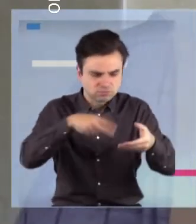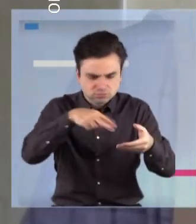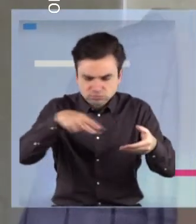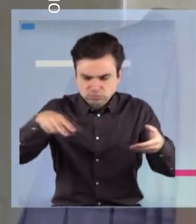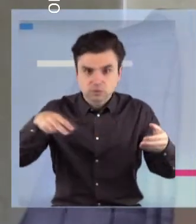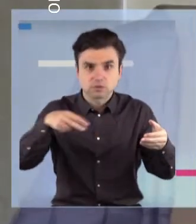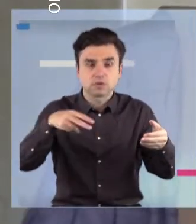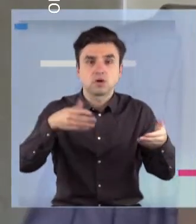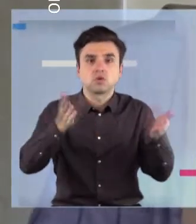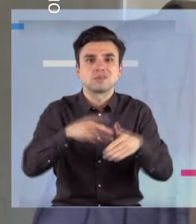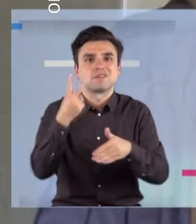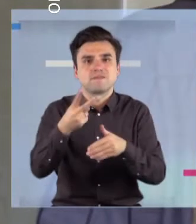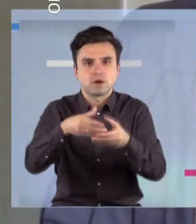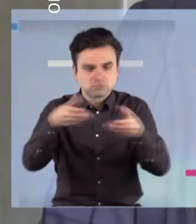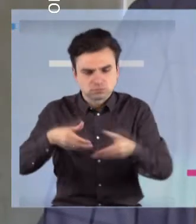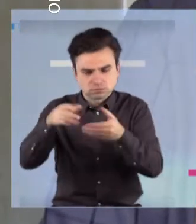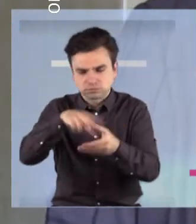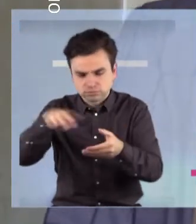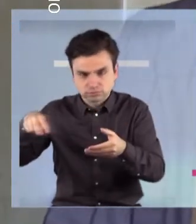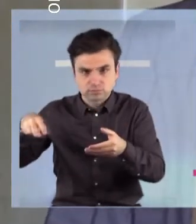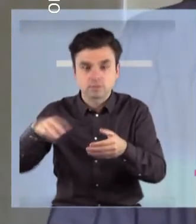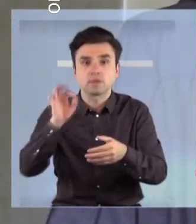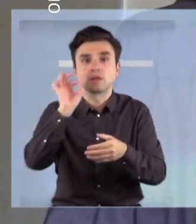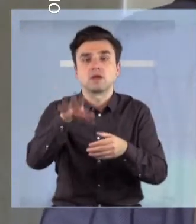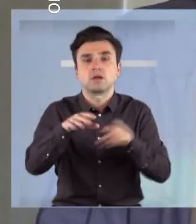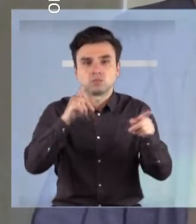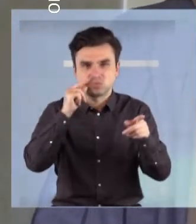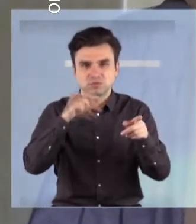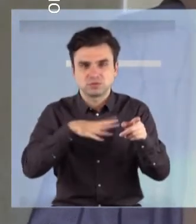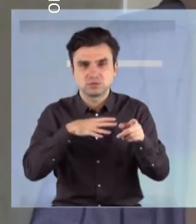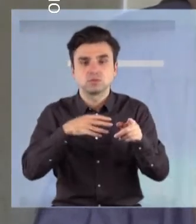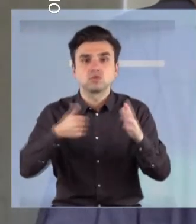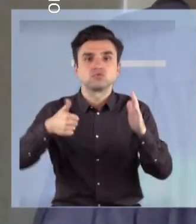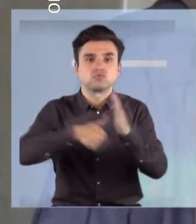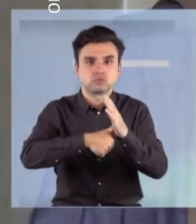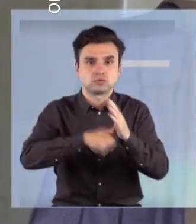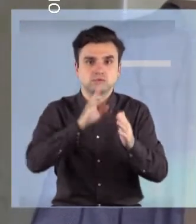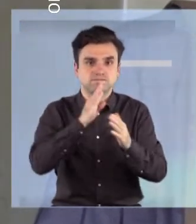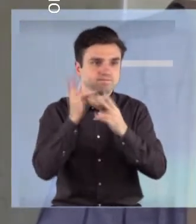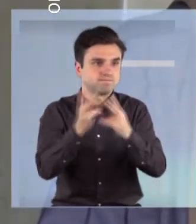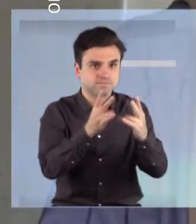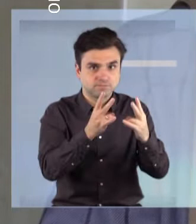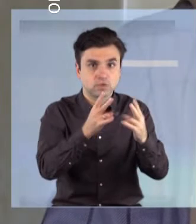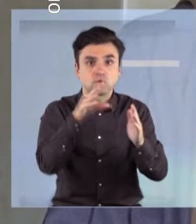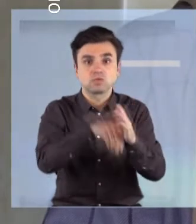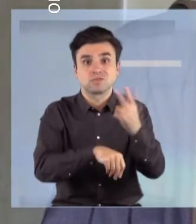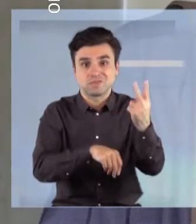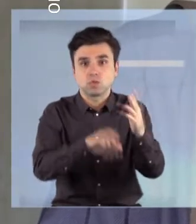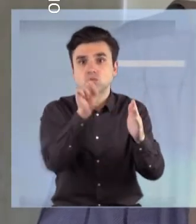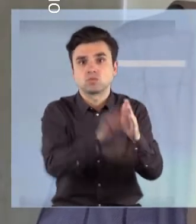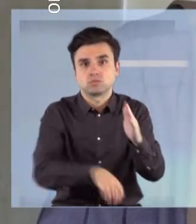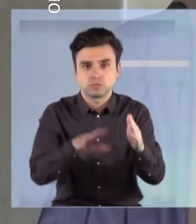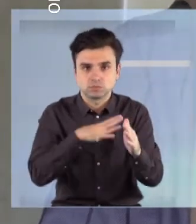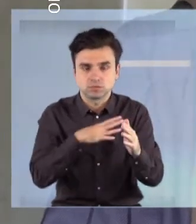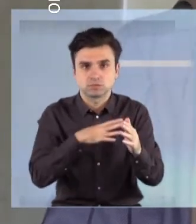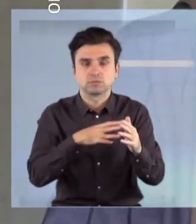перегляд відеозаписів, слідчого експерименту, ну, інші, які б у нас проводились під час досудового